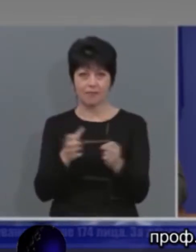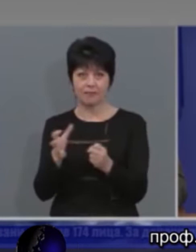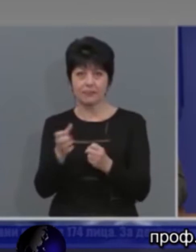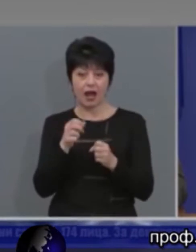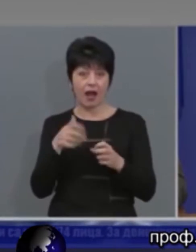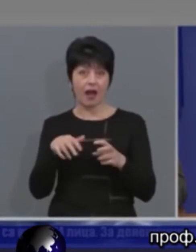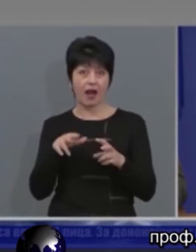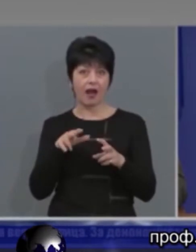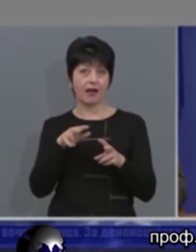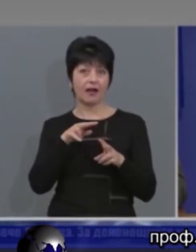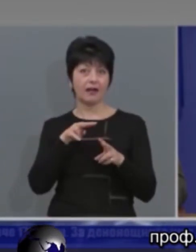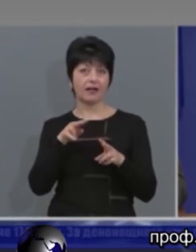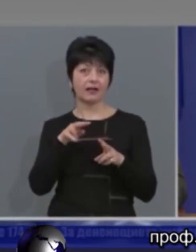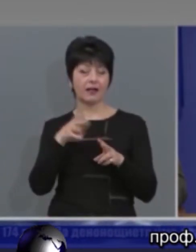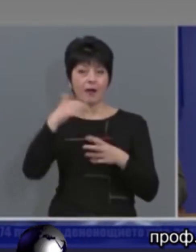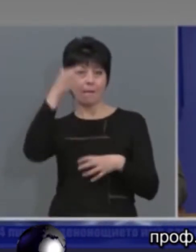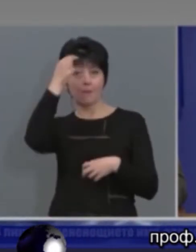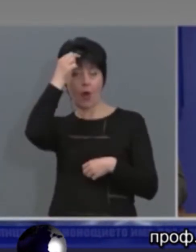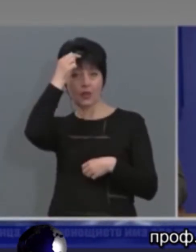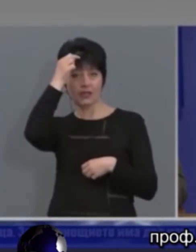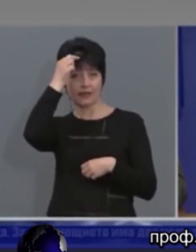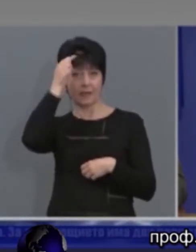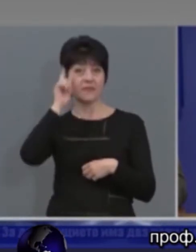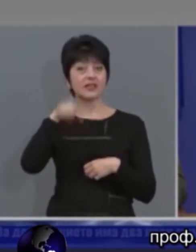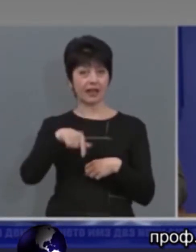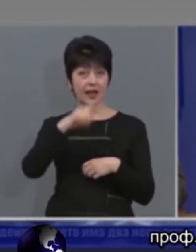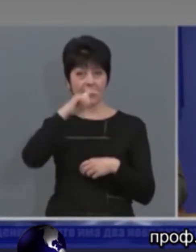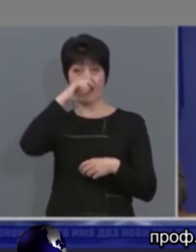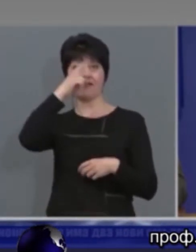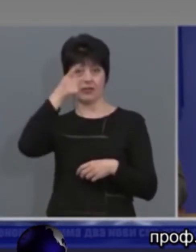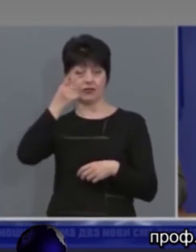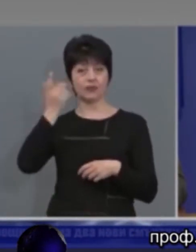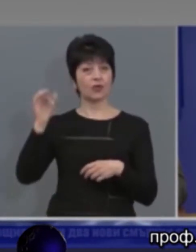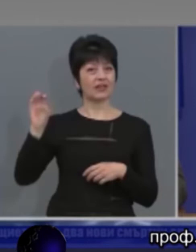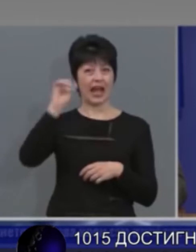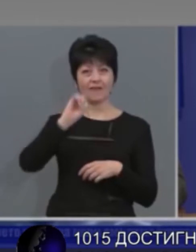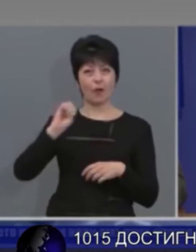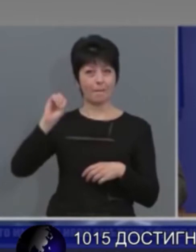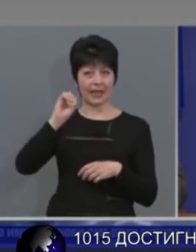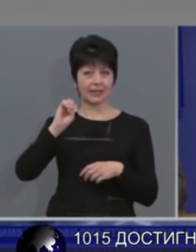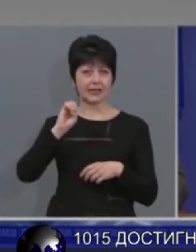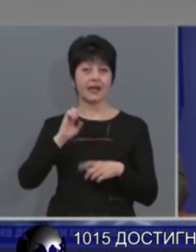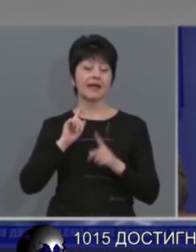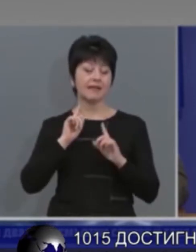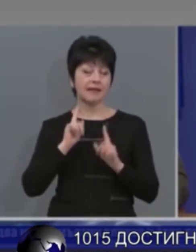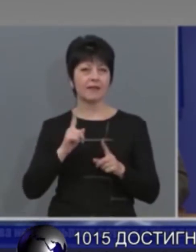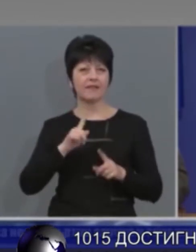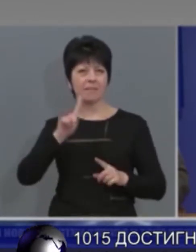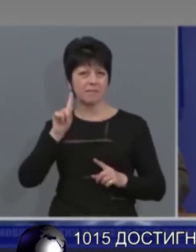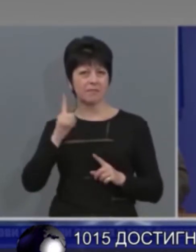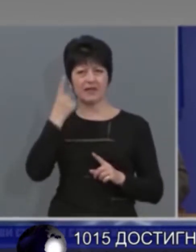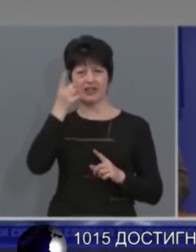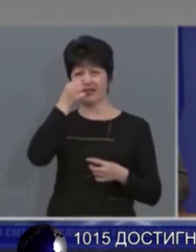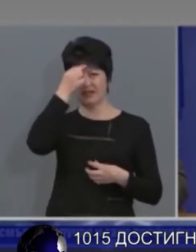-важното, това, което е изискване на Европейския център за контрол на заболяване, трябва да се хващат първите симптоми.